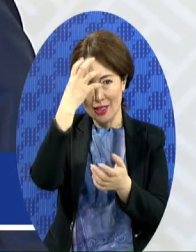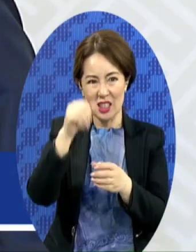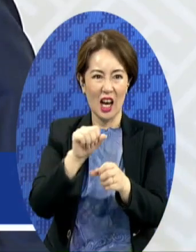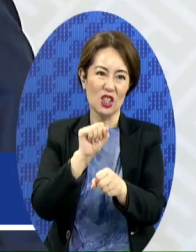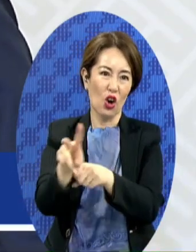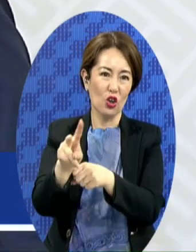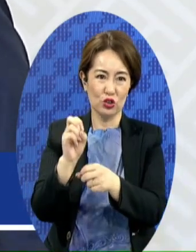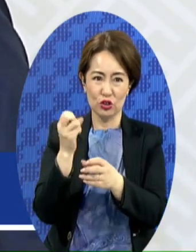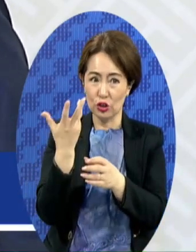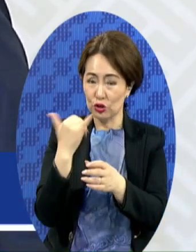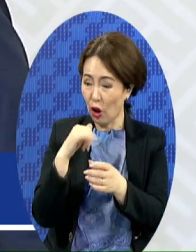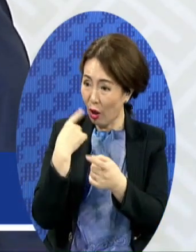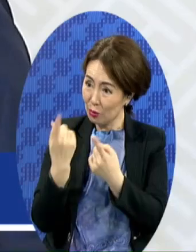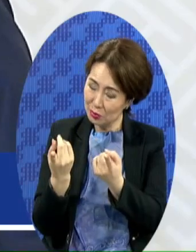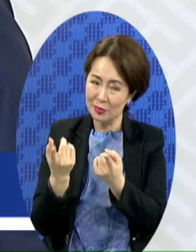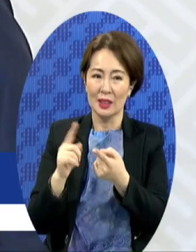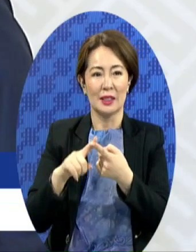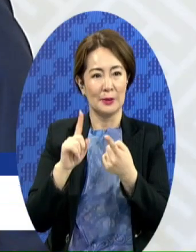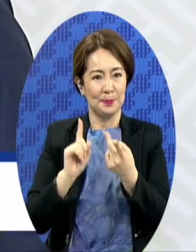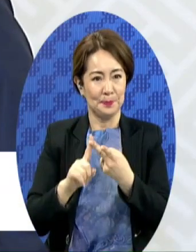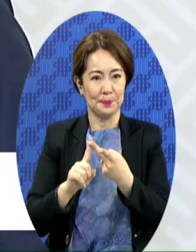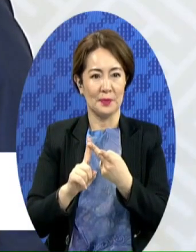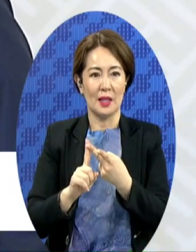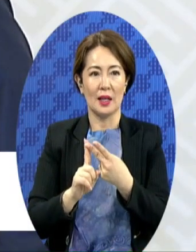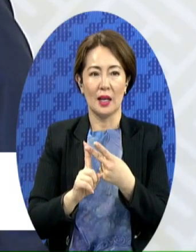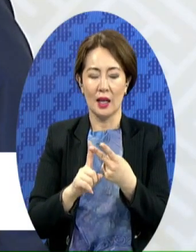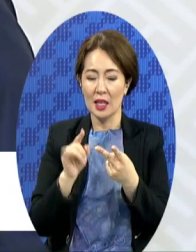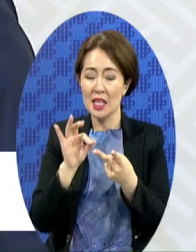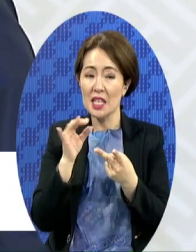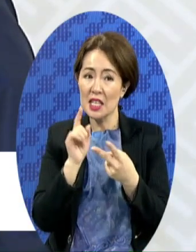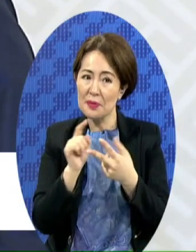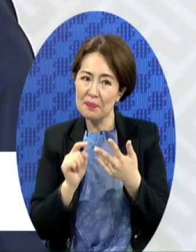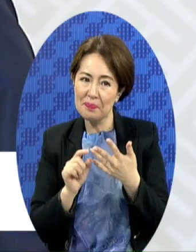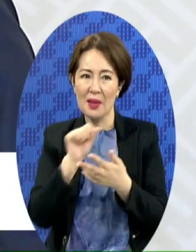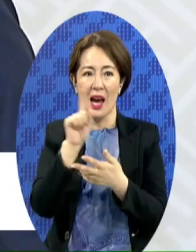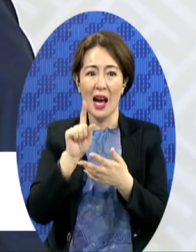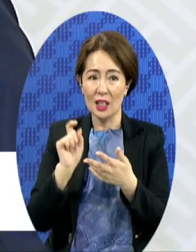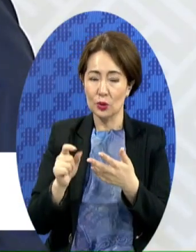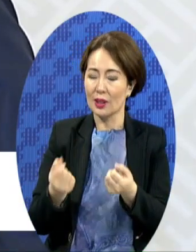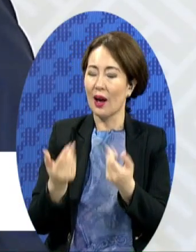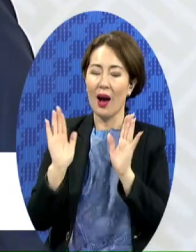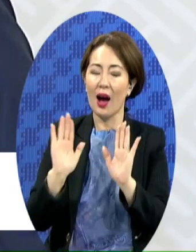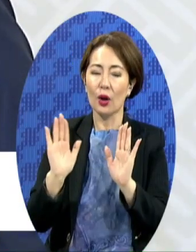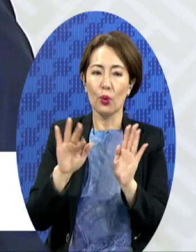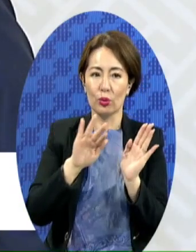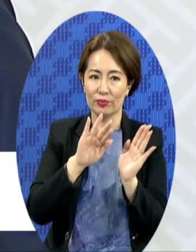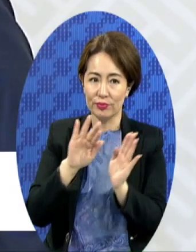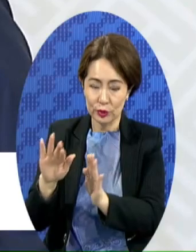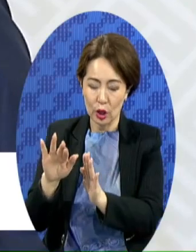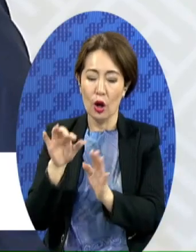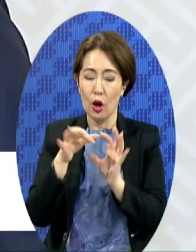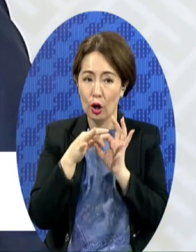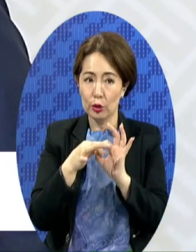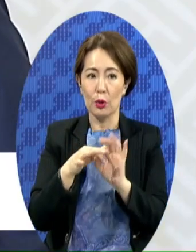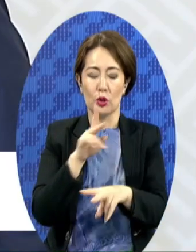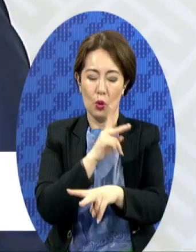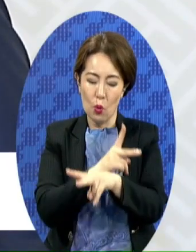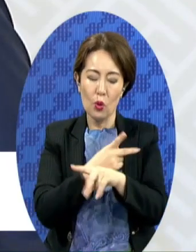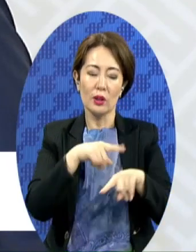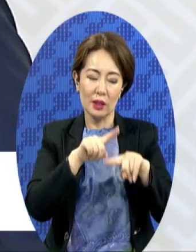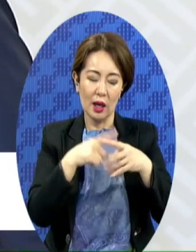гэдэг асуудалтай холбоотой байдаг юм уу? Иймэрхүү асуудлууд гарахгүй тулд хуйлууд үргэлжлээ